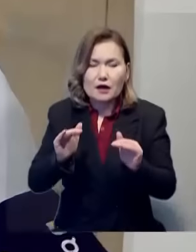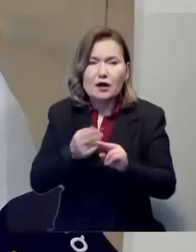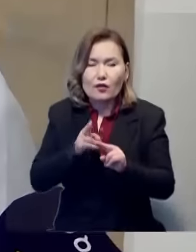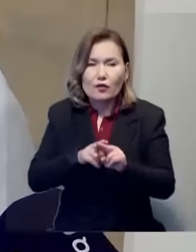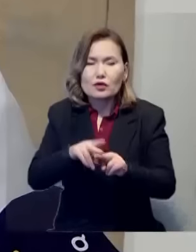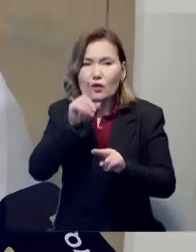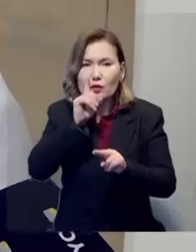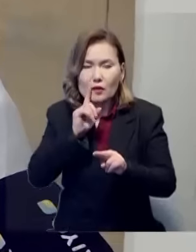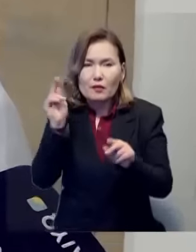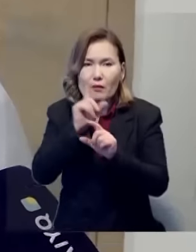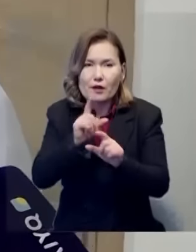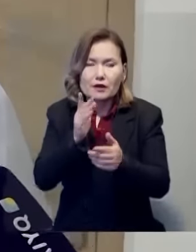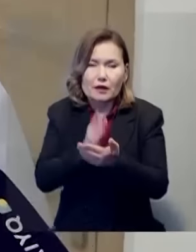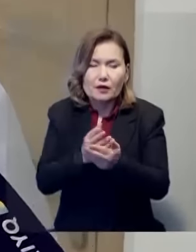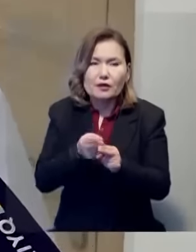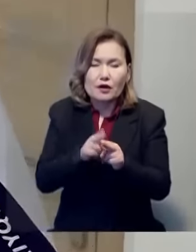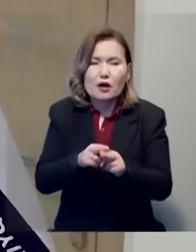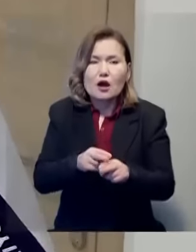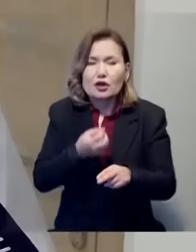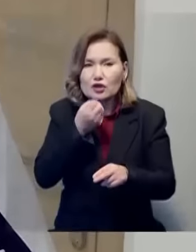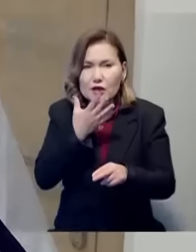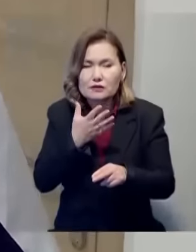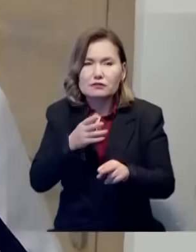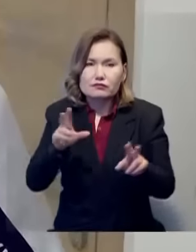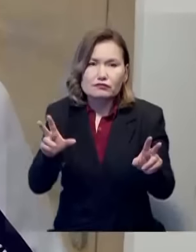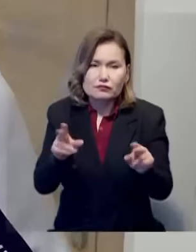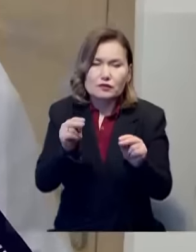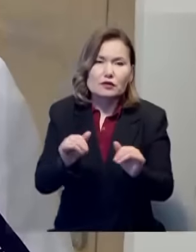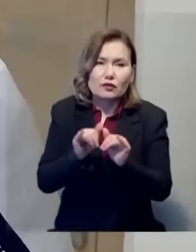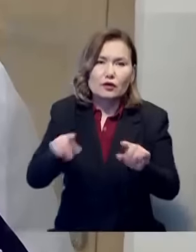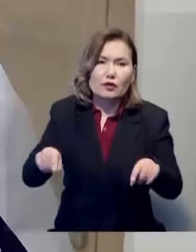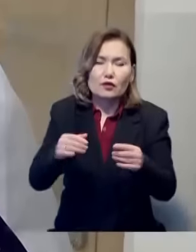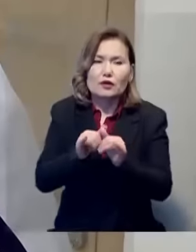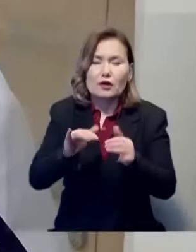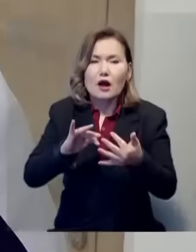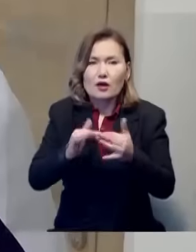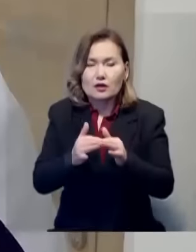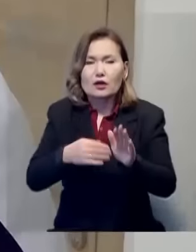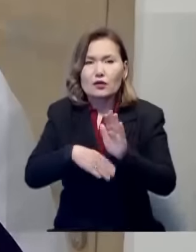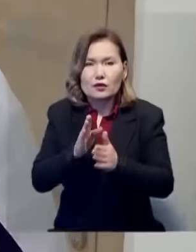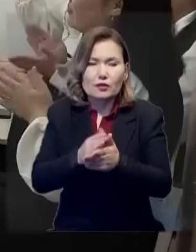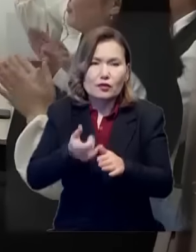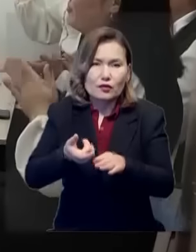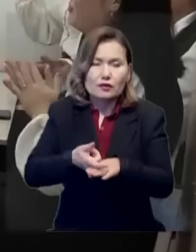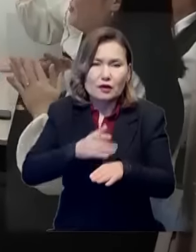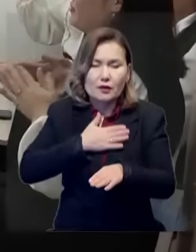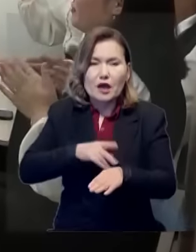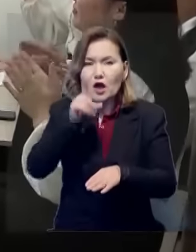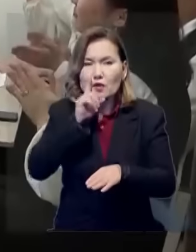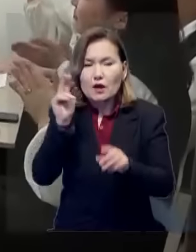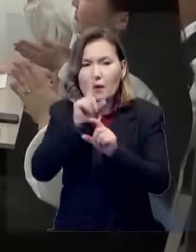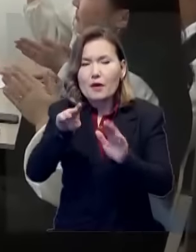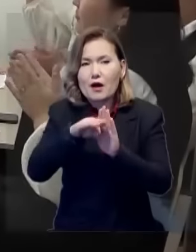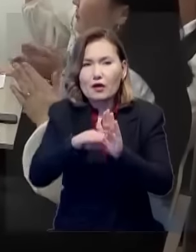бала болғанда несіне кінәлі, осындай бір рақаттарды көрсе екен деп. Соған біздің қазіргі бақтарымыз жетті, өте қуаныштымын. Жайлы мектеп бағдарламасы